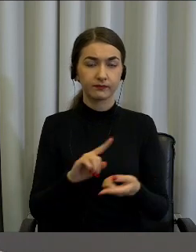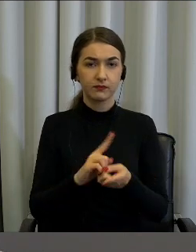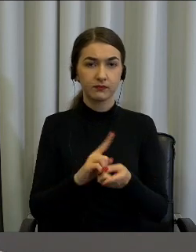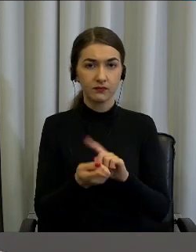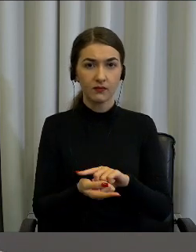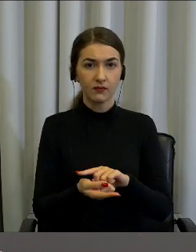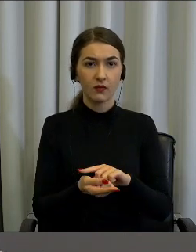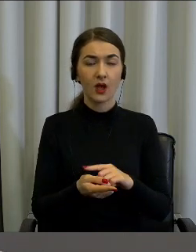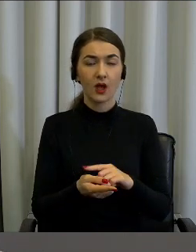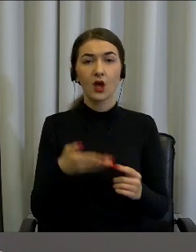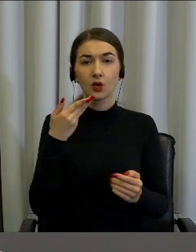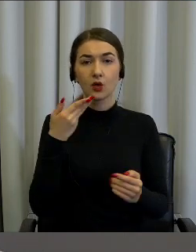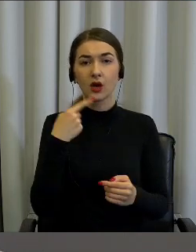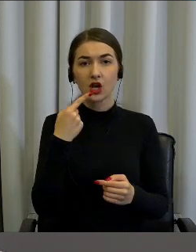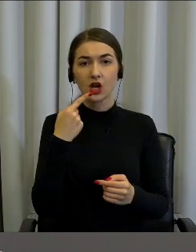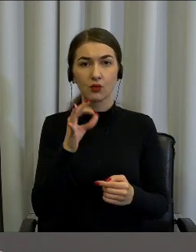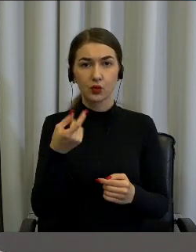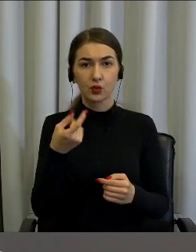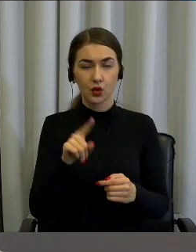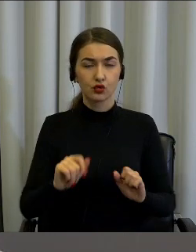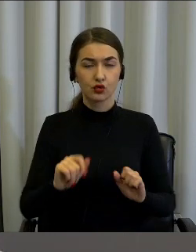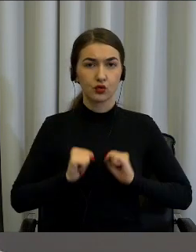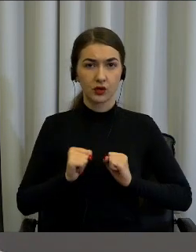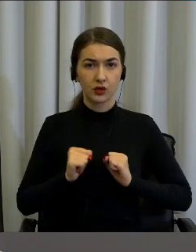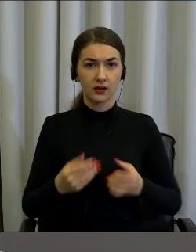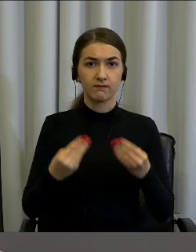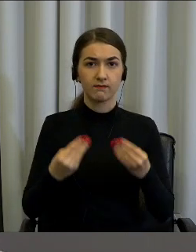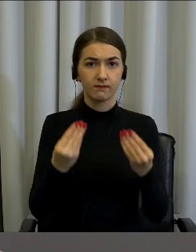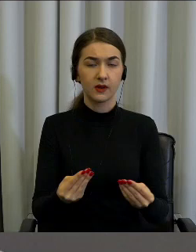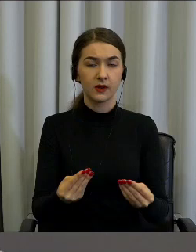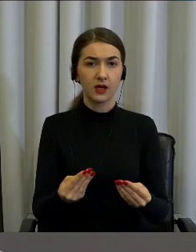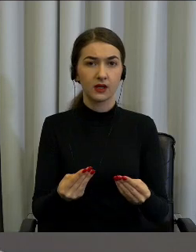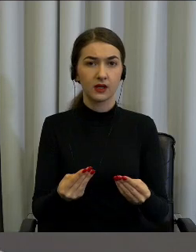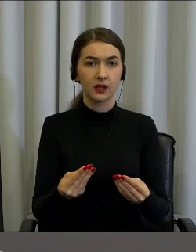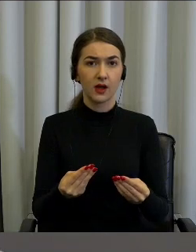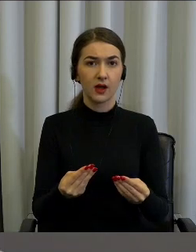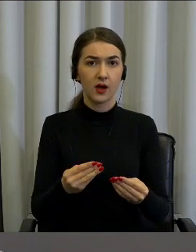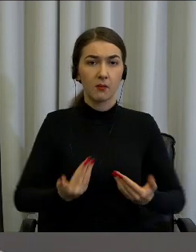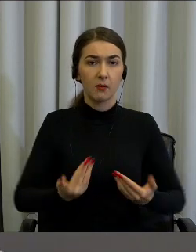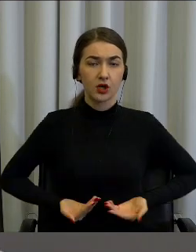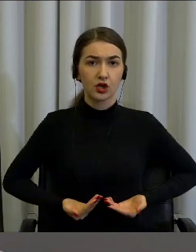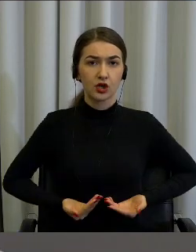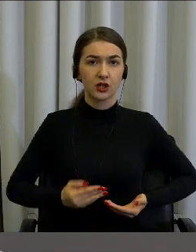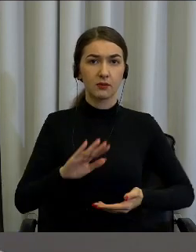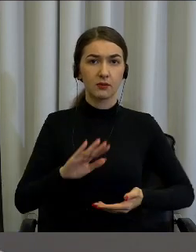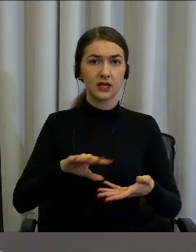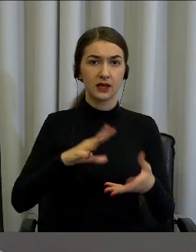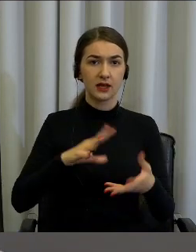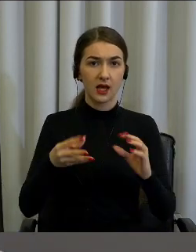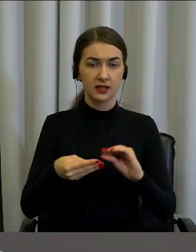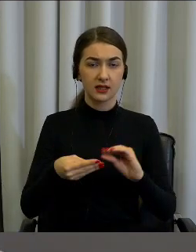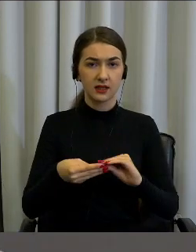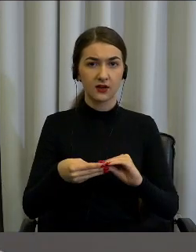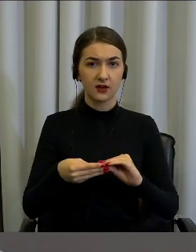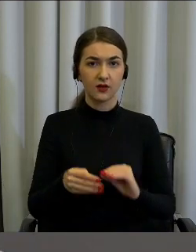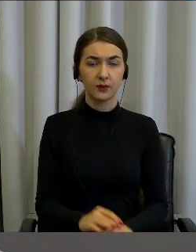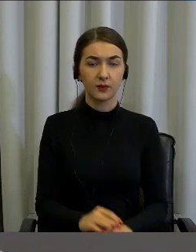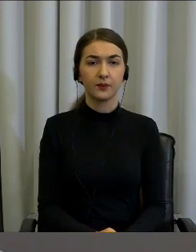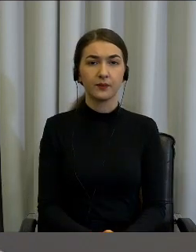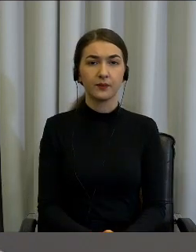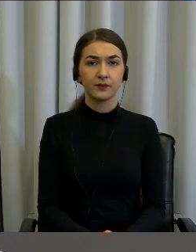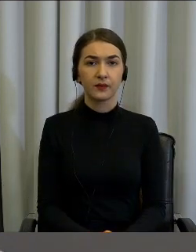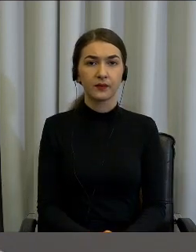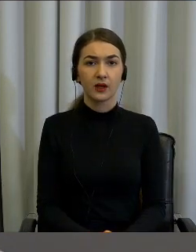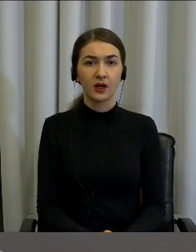докласти зусиль для подолання довгострокових наслідків війни з особливим акцентом на охоплення вразливих груп населення які